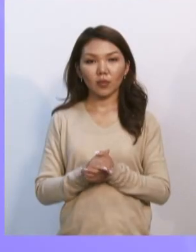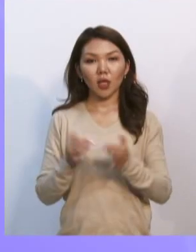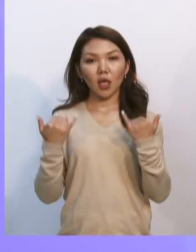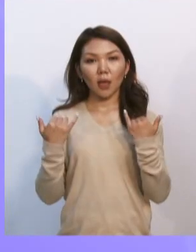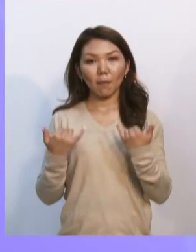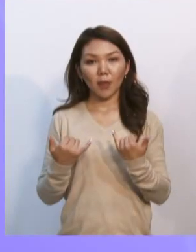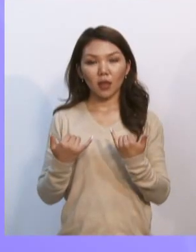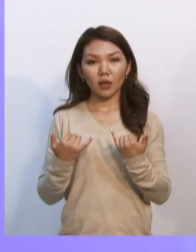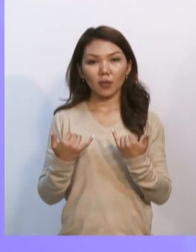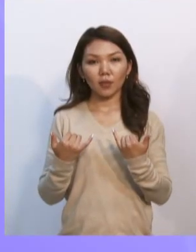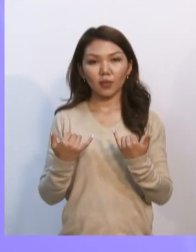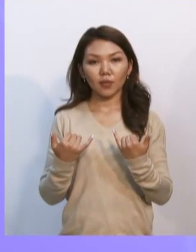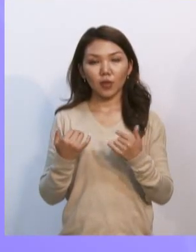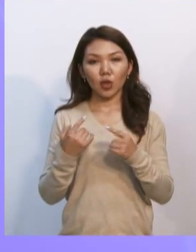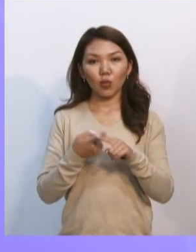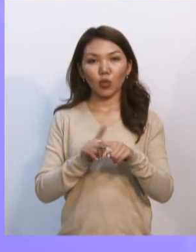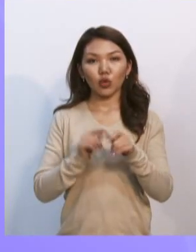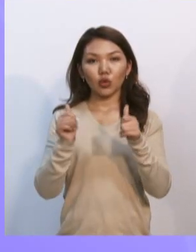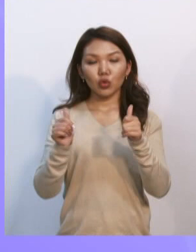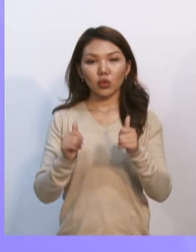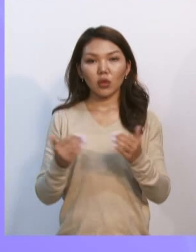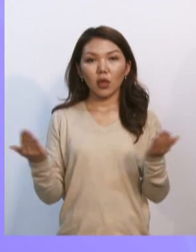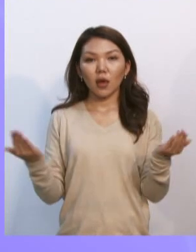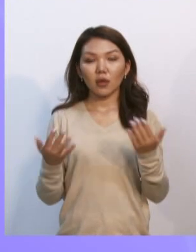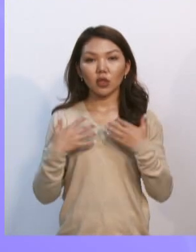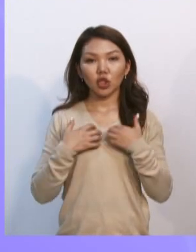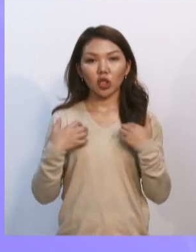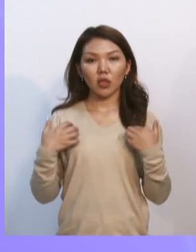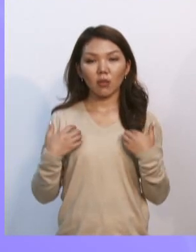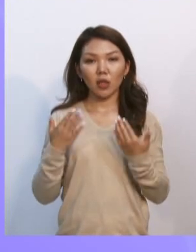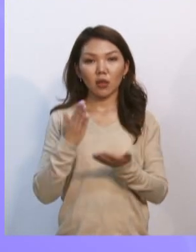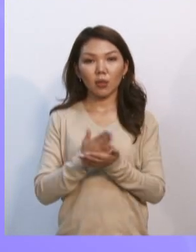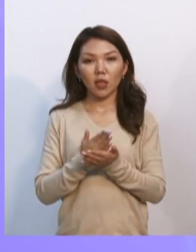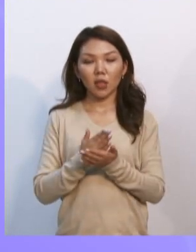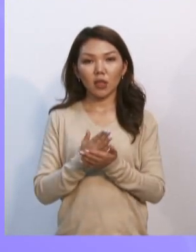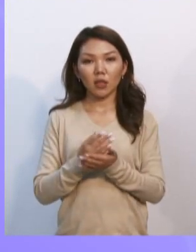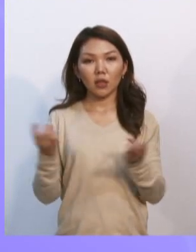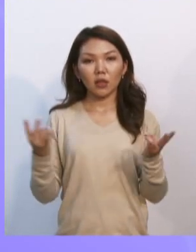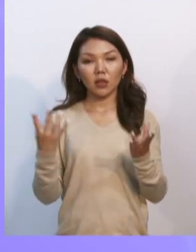Эми бул сүрөттө кайсы жаныбарлар экенин тапкыла.